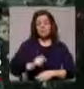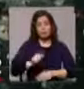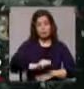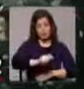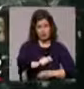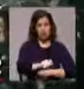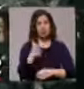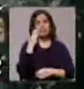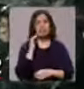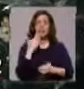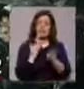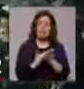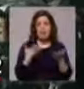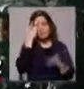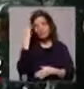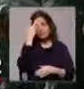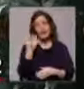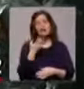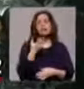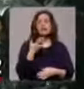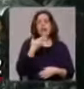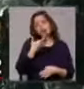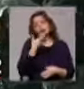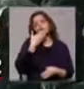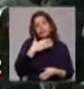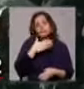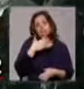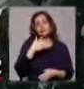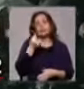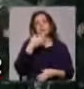flexibilizar as condições dos empréstimos assumidos até à data.